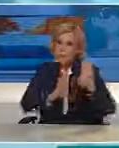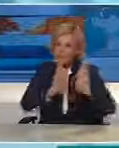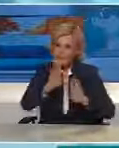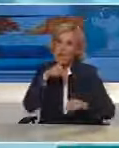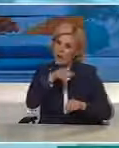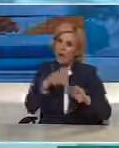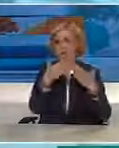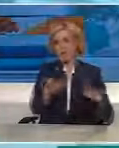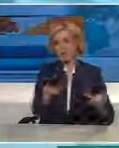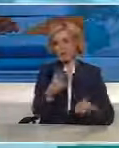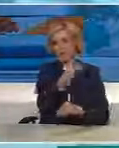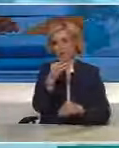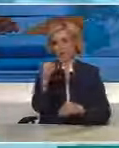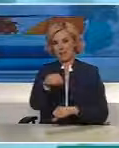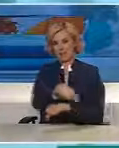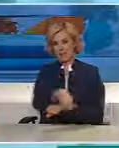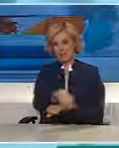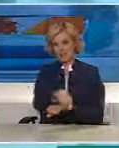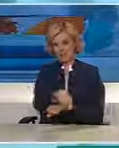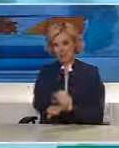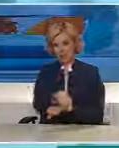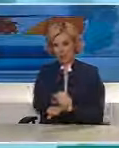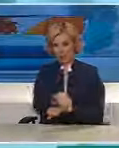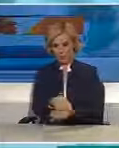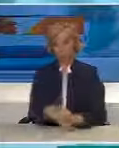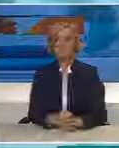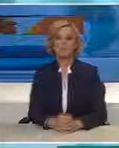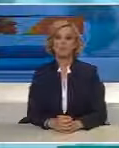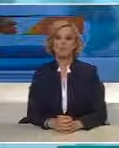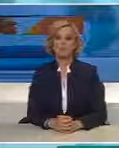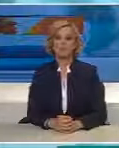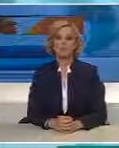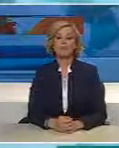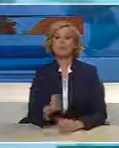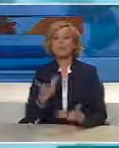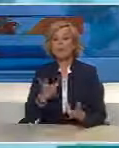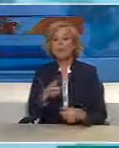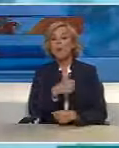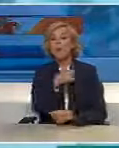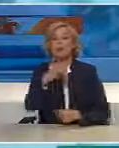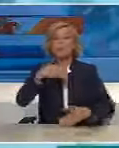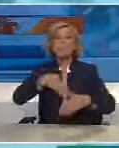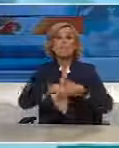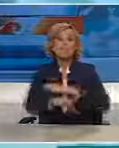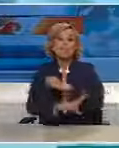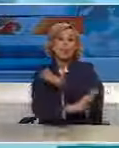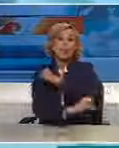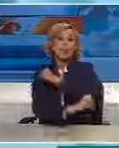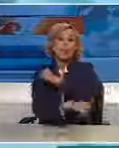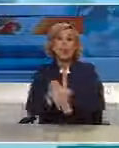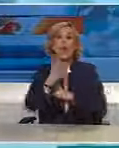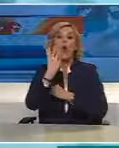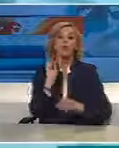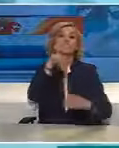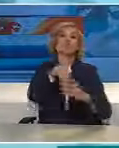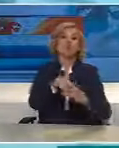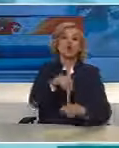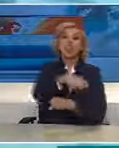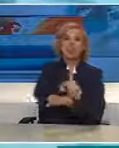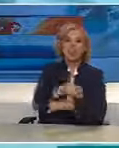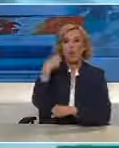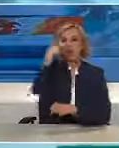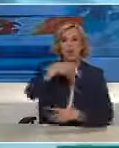φαινομένων συνωστισμού, η διαδικασία συνενετικών προσημειώσεων θα είναι μέσω των γραμματιών, χωρίς τη συμμετοχή των διαδίκων.